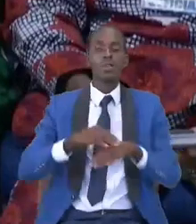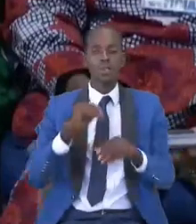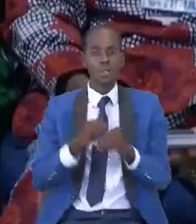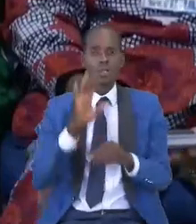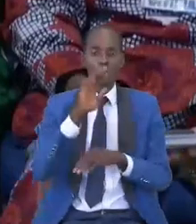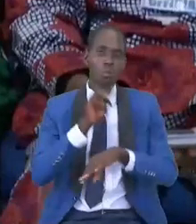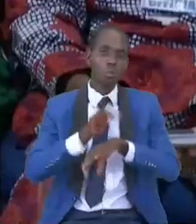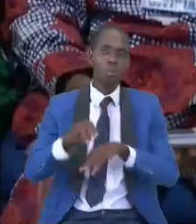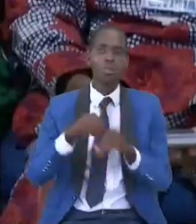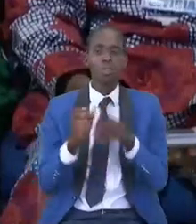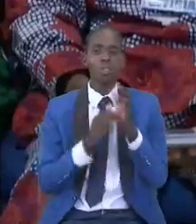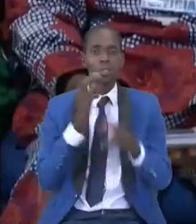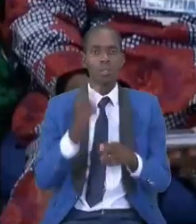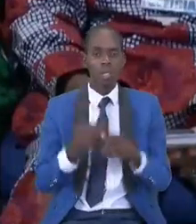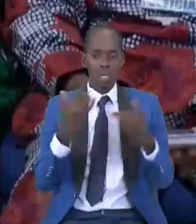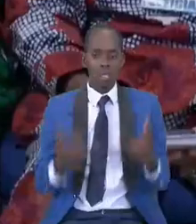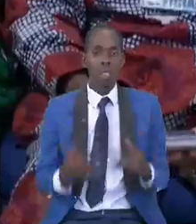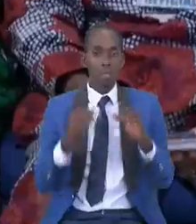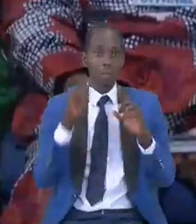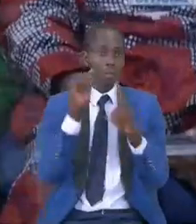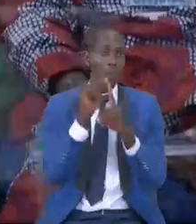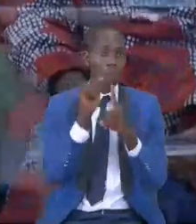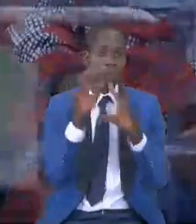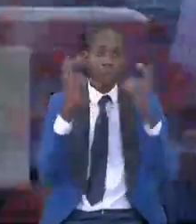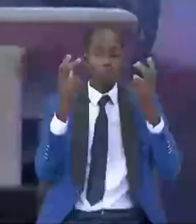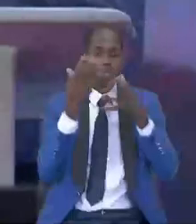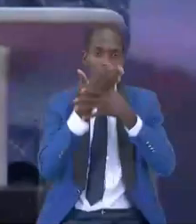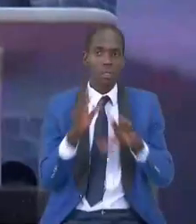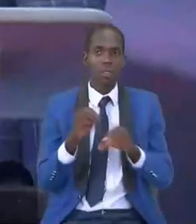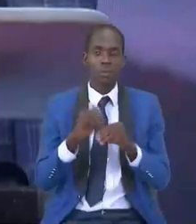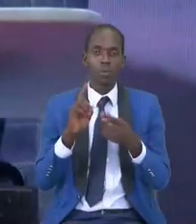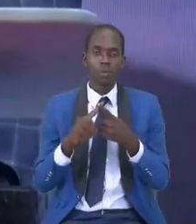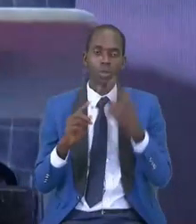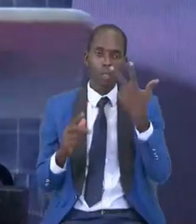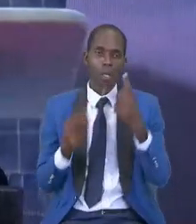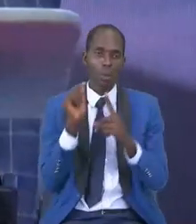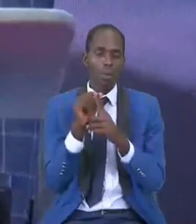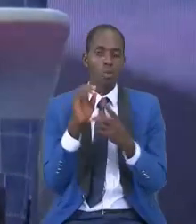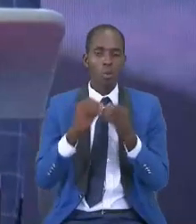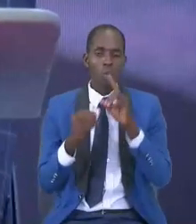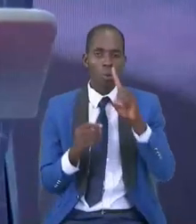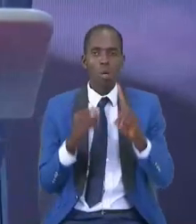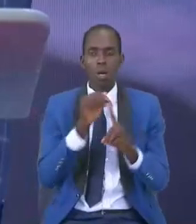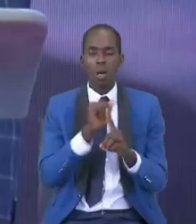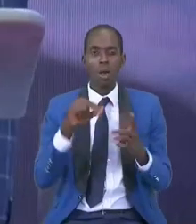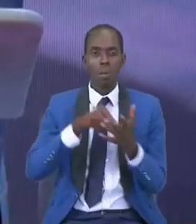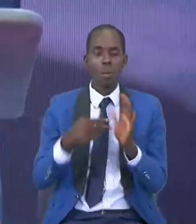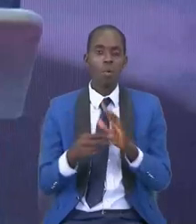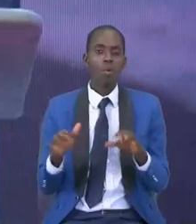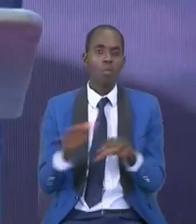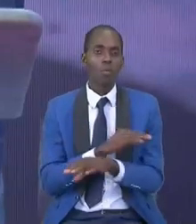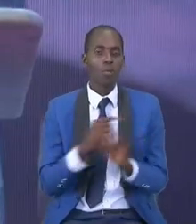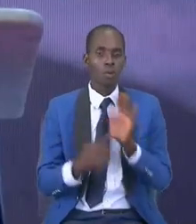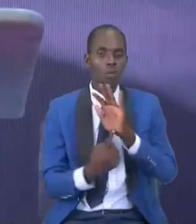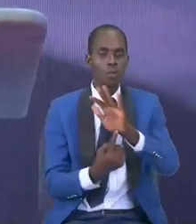au nom de Jésus. Alors, nous divisons le message en trois parties. Premièrement, la révélation délibérée